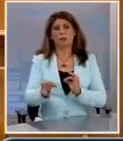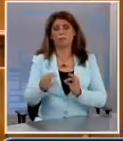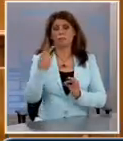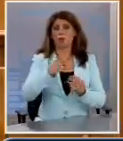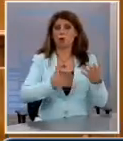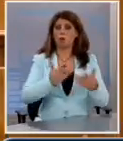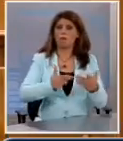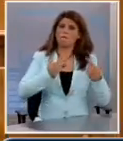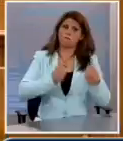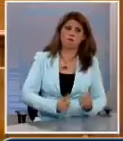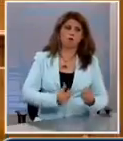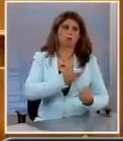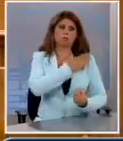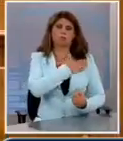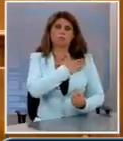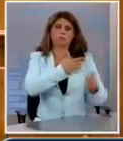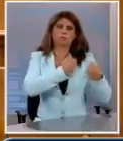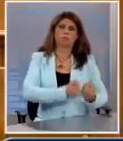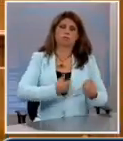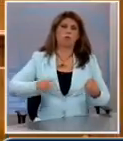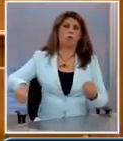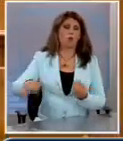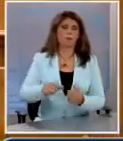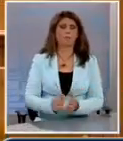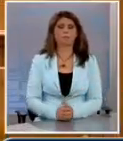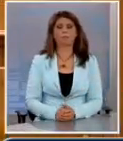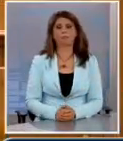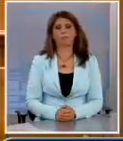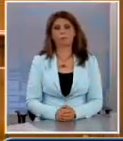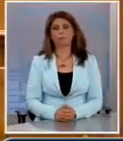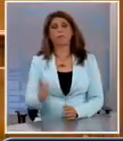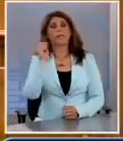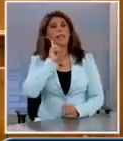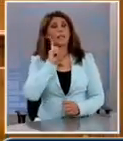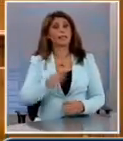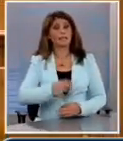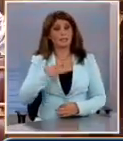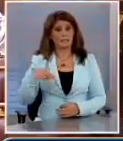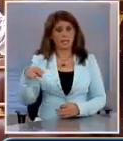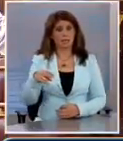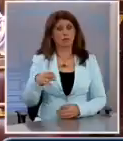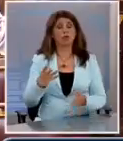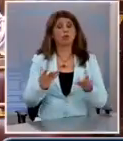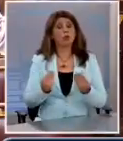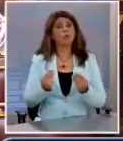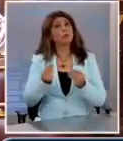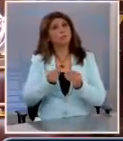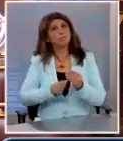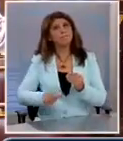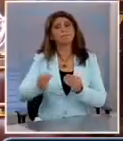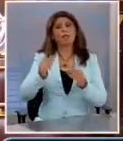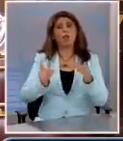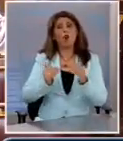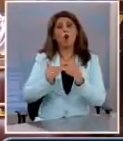σας φορτωνόμαστε όλοι. Κυρίες και κύριοι συνάδελφοι, έχει τόσο πολύ υπερβεί κάθε